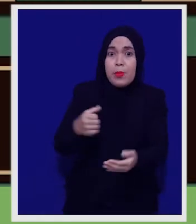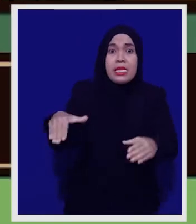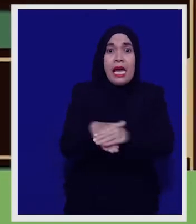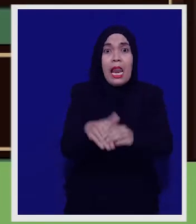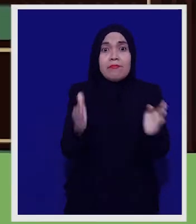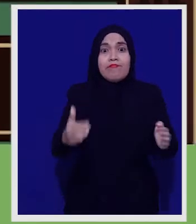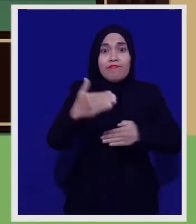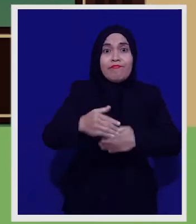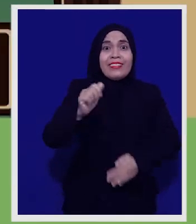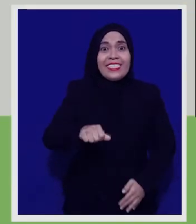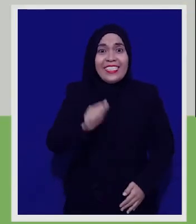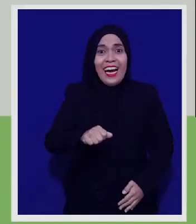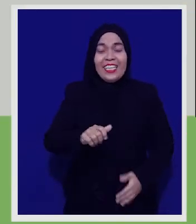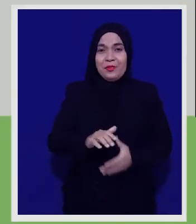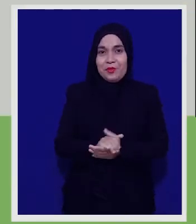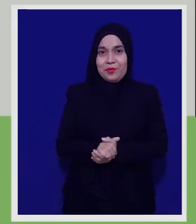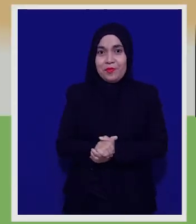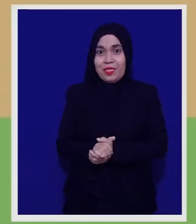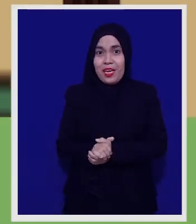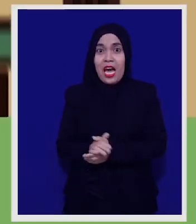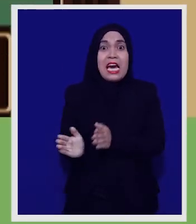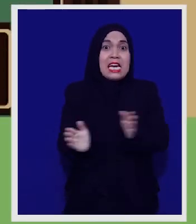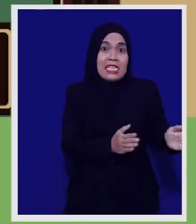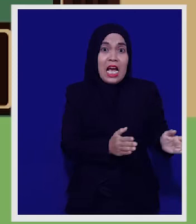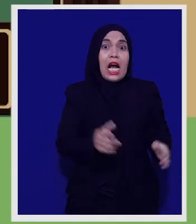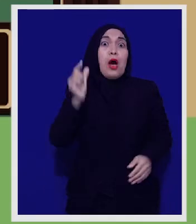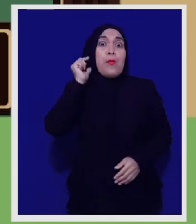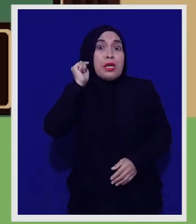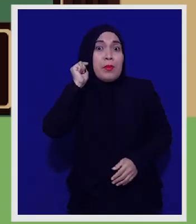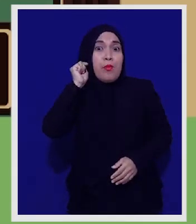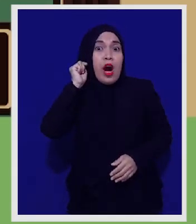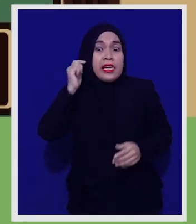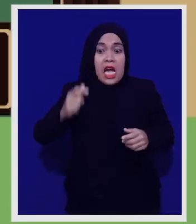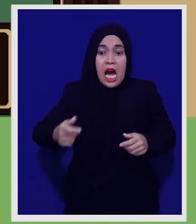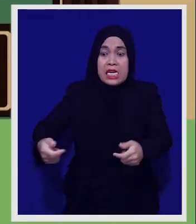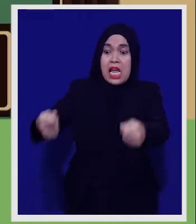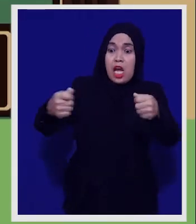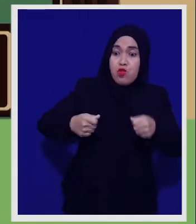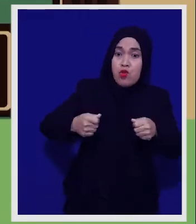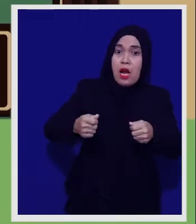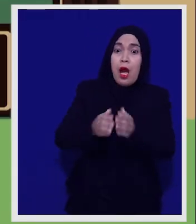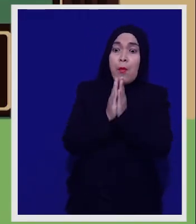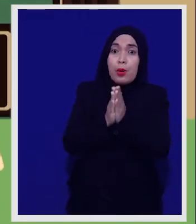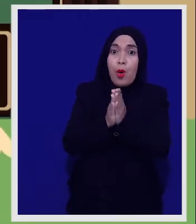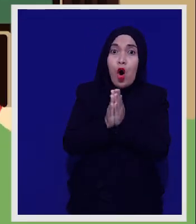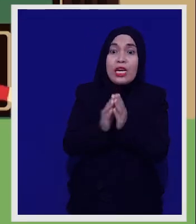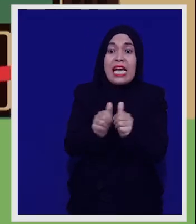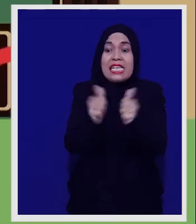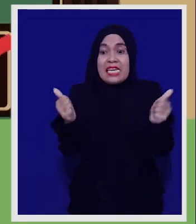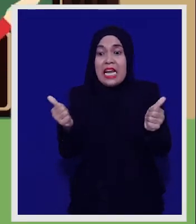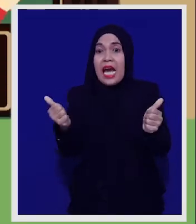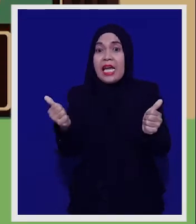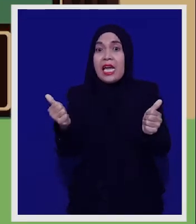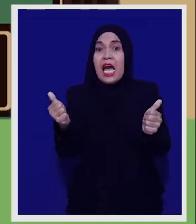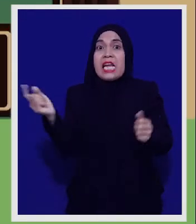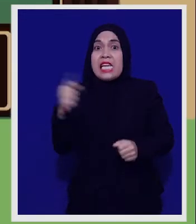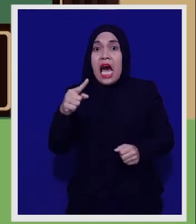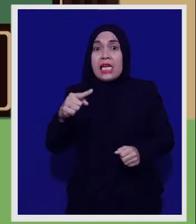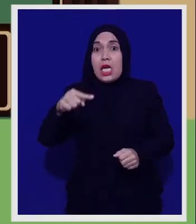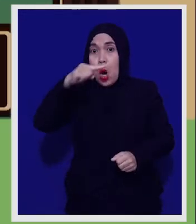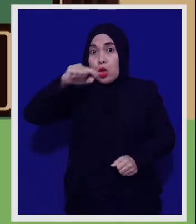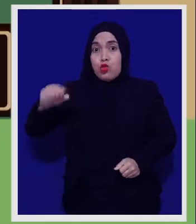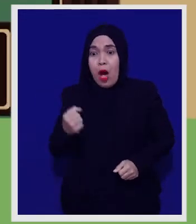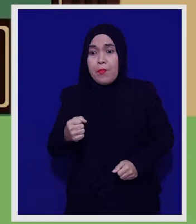Adapun bagi babinian yang diajukan permohonan cerai oleh suaminya dalam perkara cerai talak dapat mendapatkan hak-hak tersebut